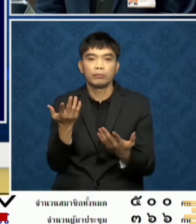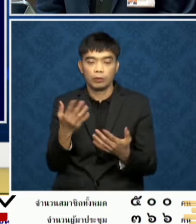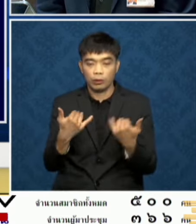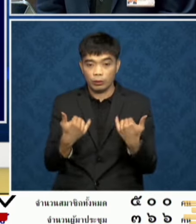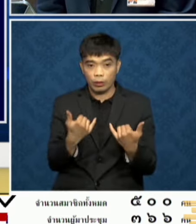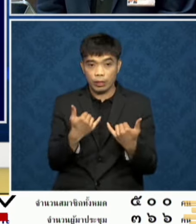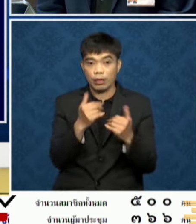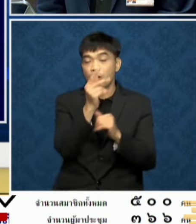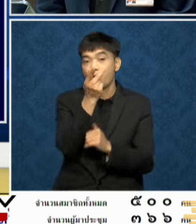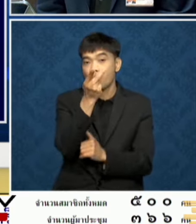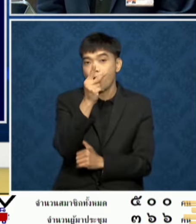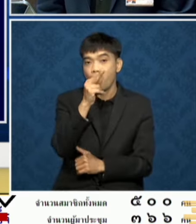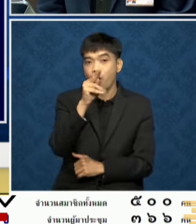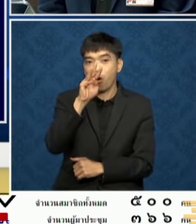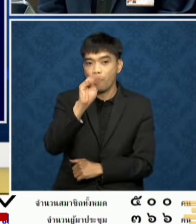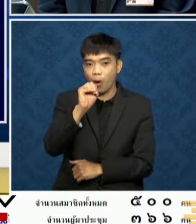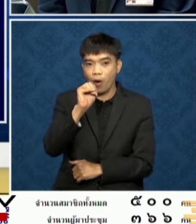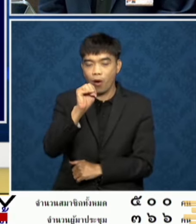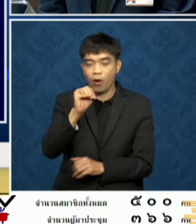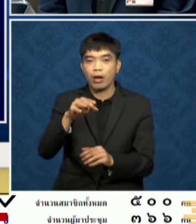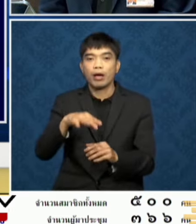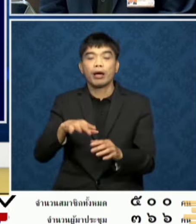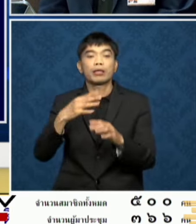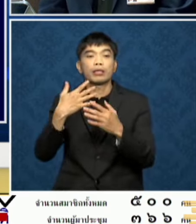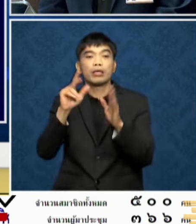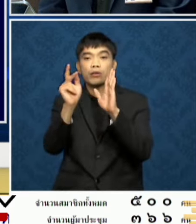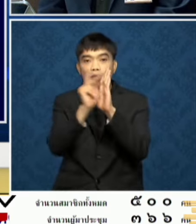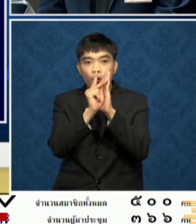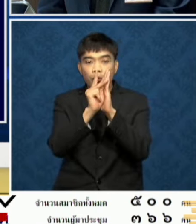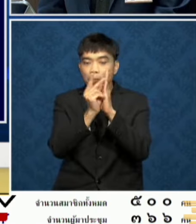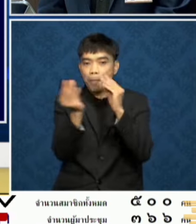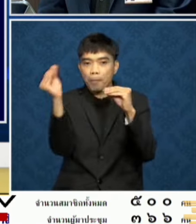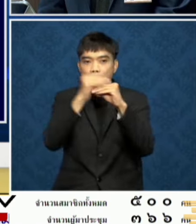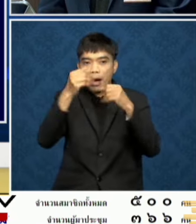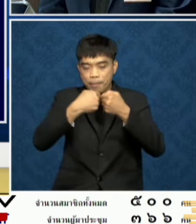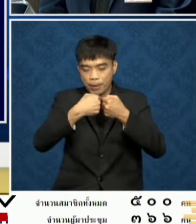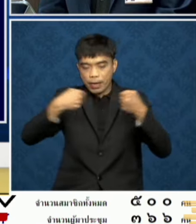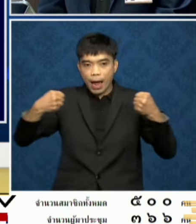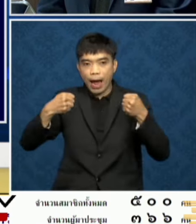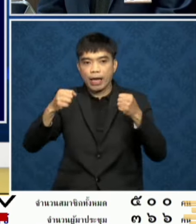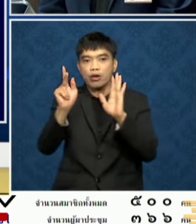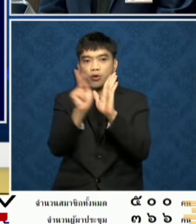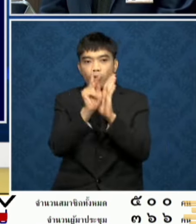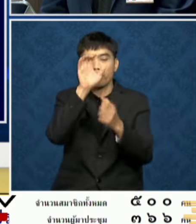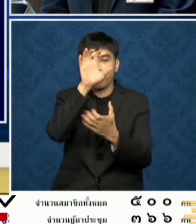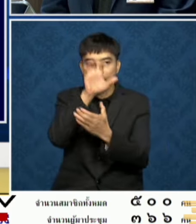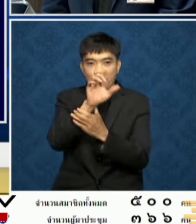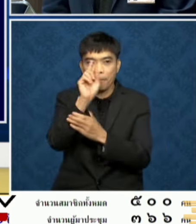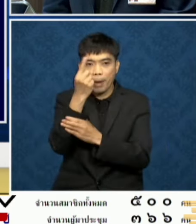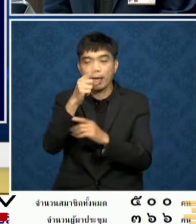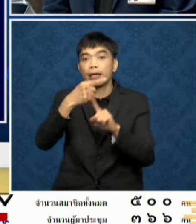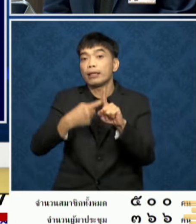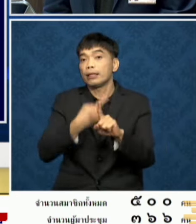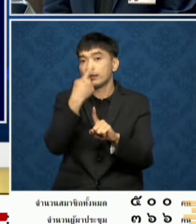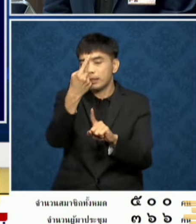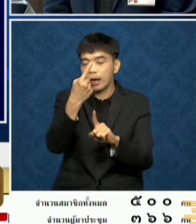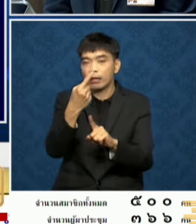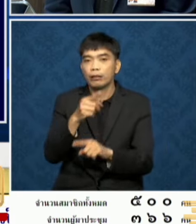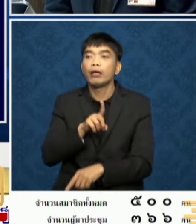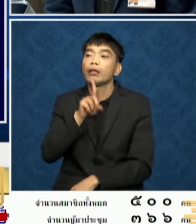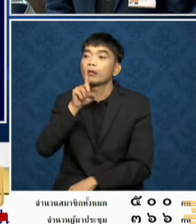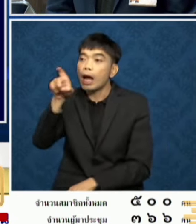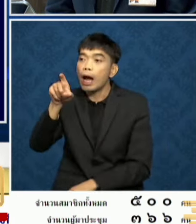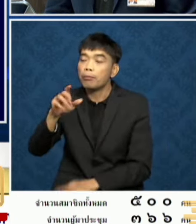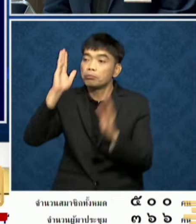ติขยายการบังคับใช้พรกฉุกเฉินในพื้นที่ชายแดนใต้อีก1เดือนตรวจสอบกรมประชาสัมพันธ์ครับได้รับคำตอบว่าไม่สามารถชี้แจง